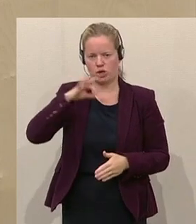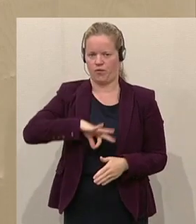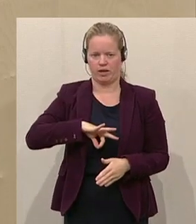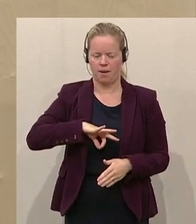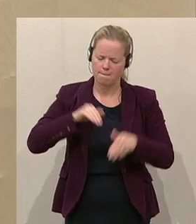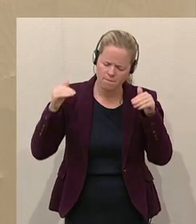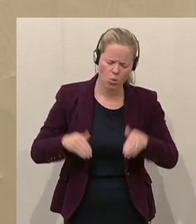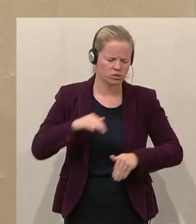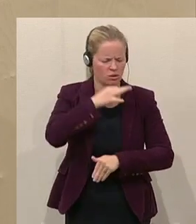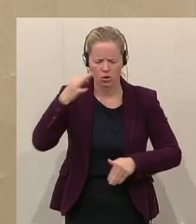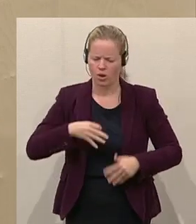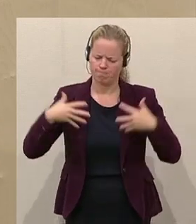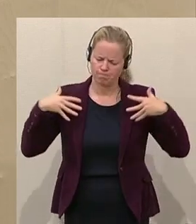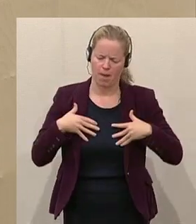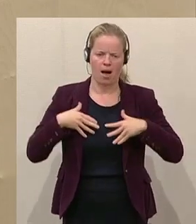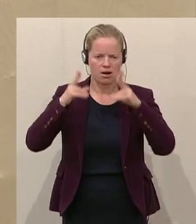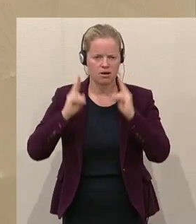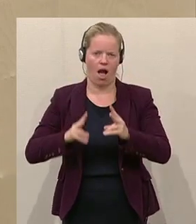Regelunterricht teilzunehmen. Dementsprechend